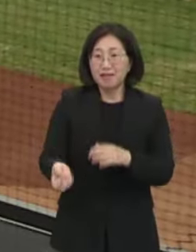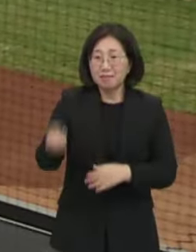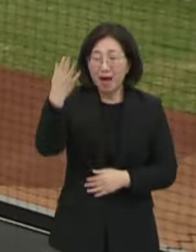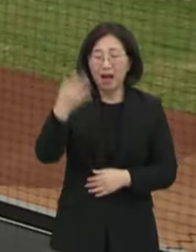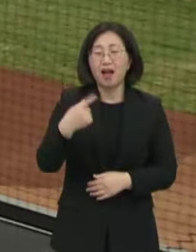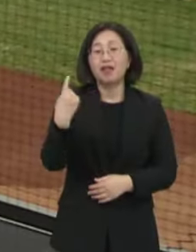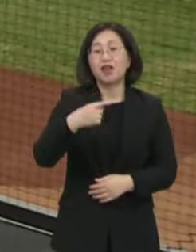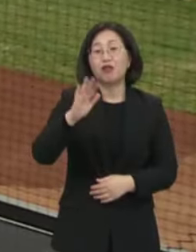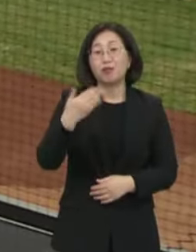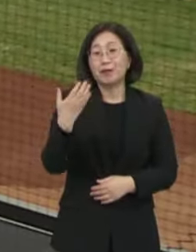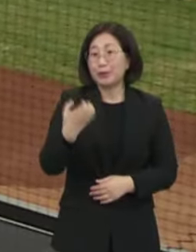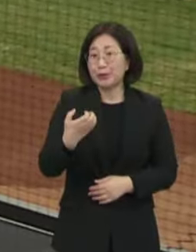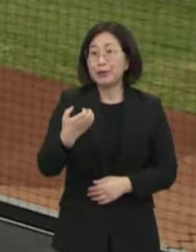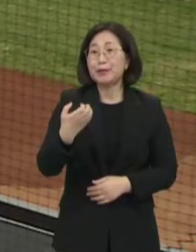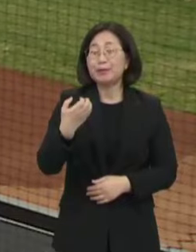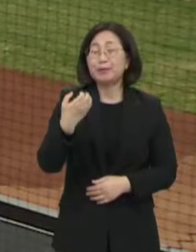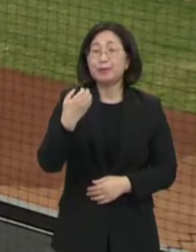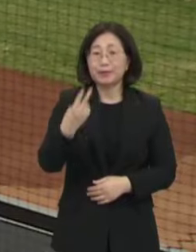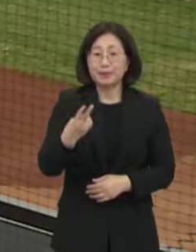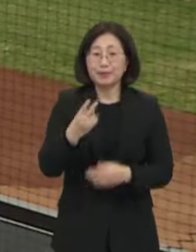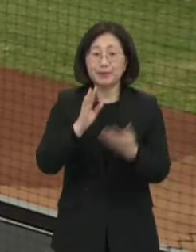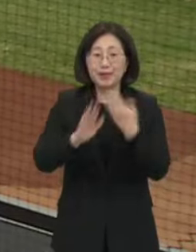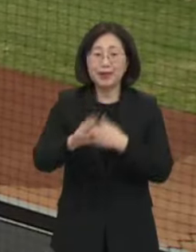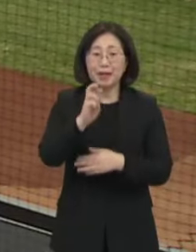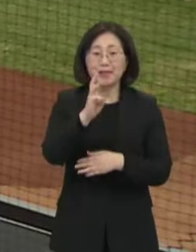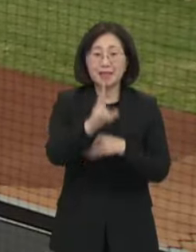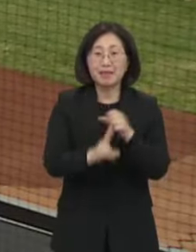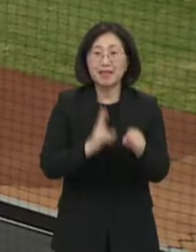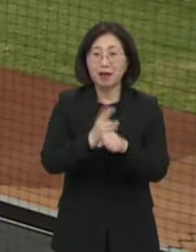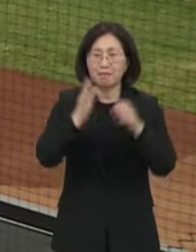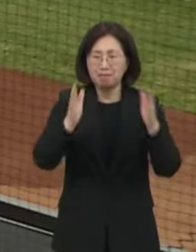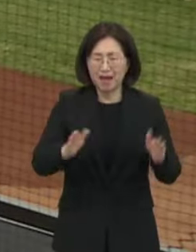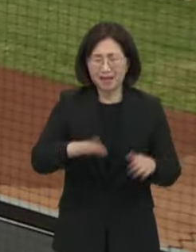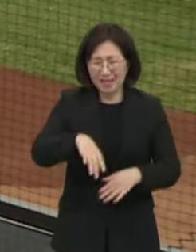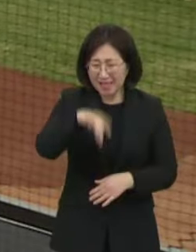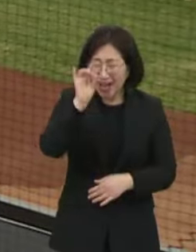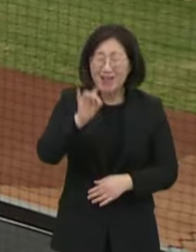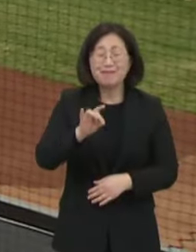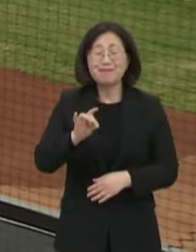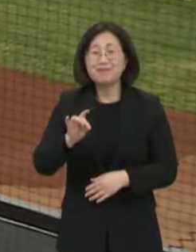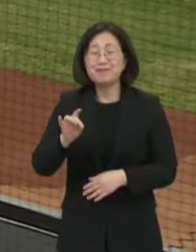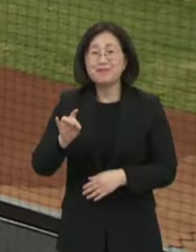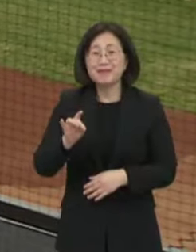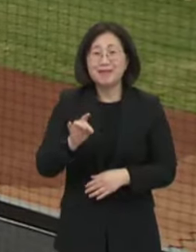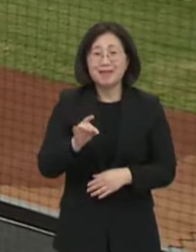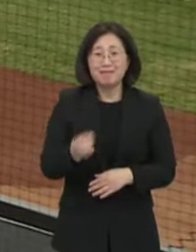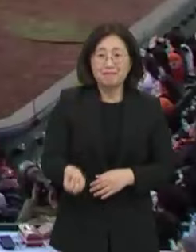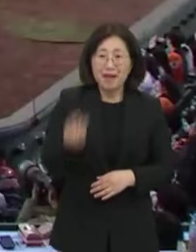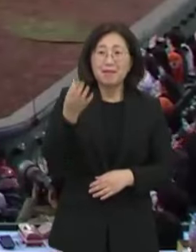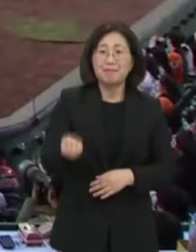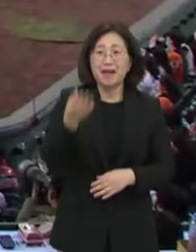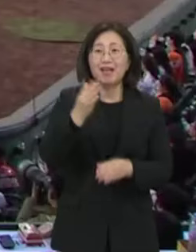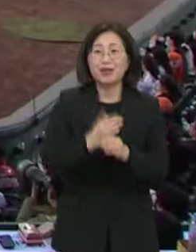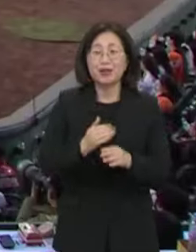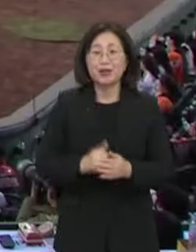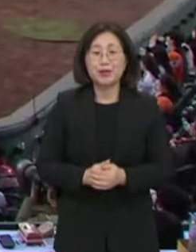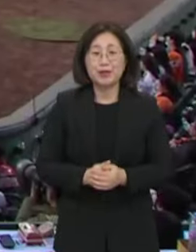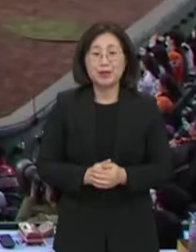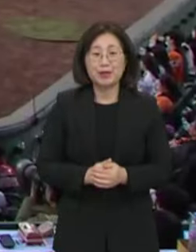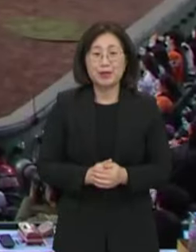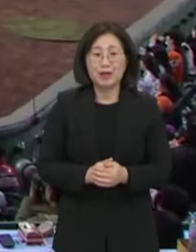지난 1992년 이후 32년 만으로 그야말로 역대 최고 성적으로 시즌을 출발한 겁니다.